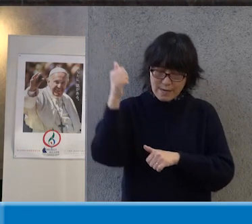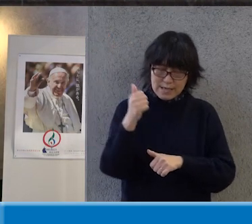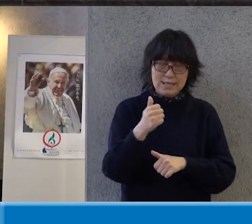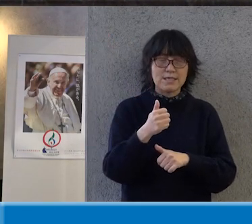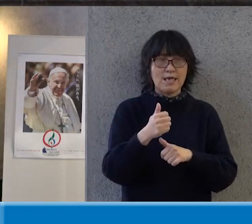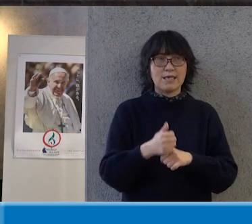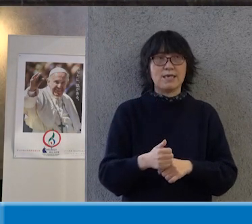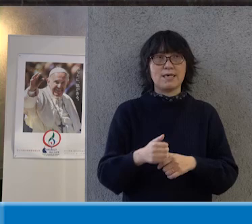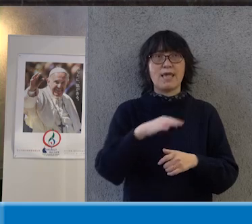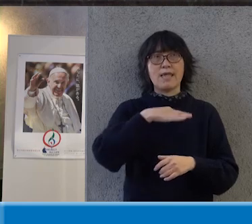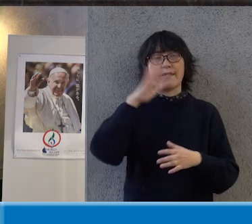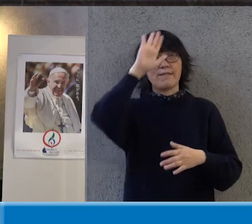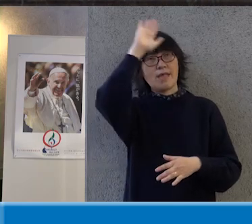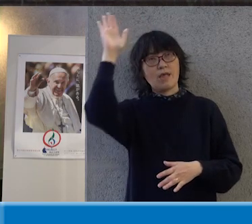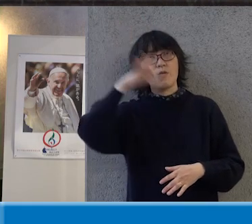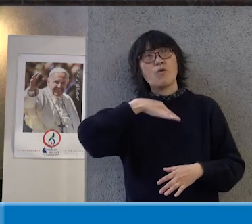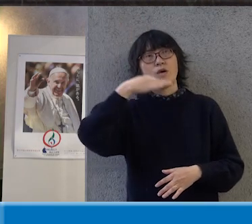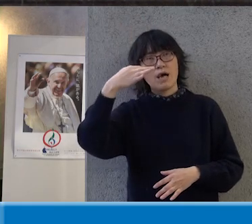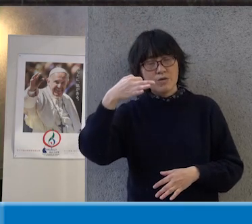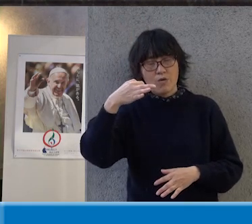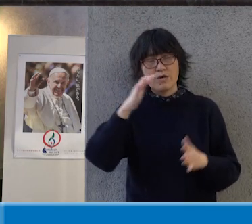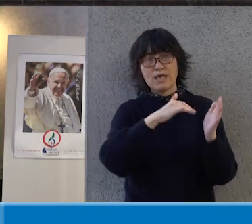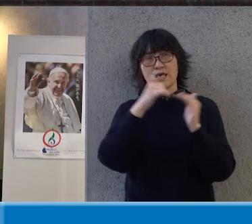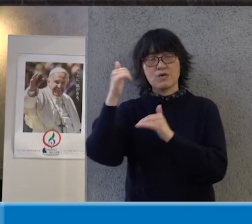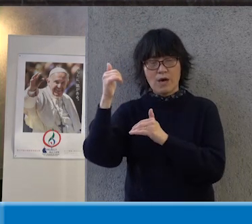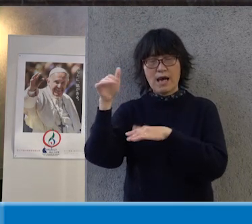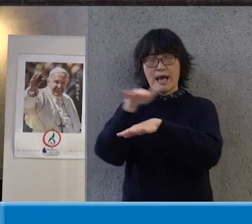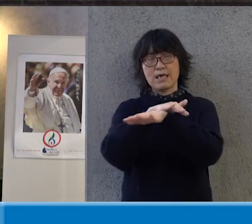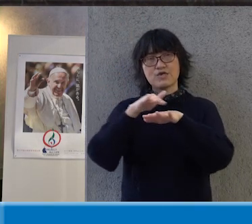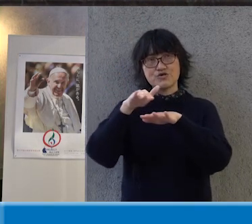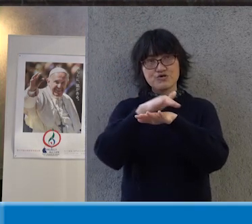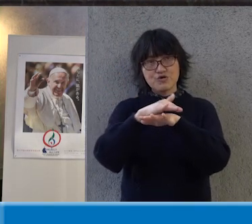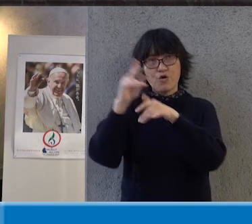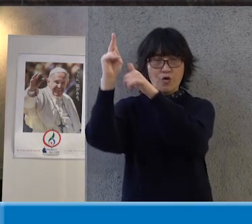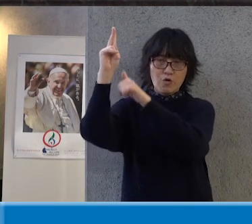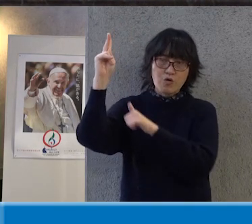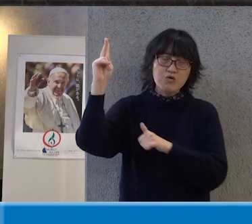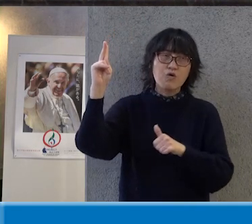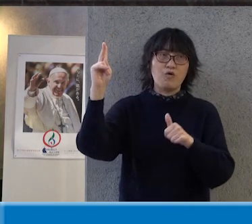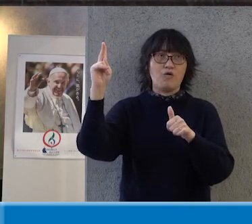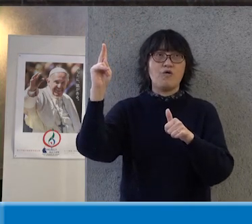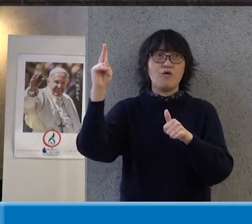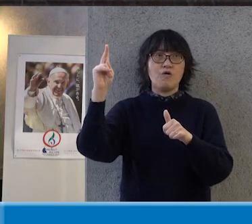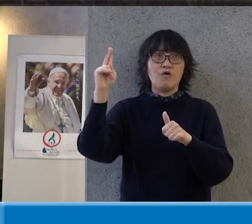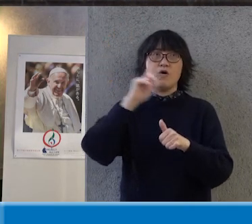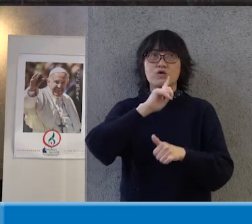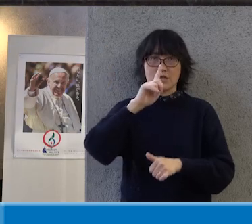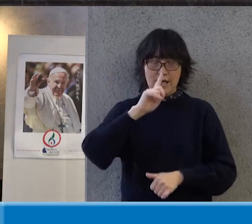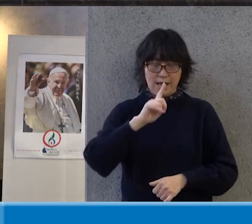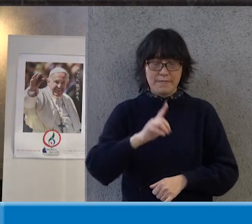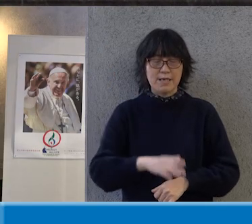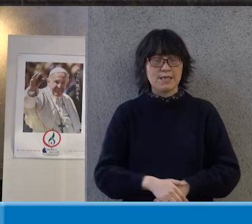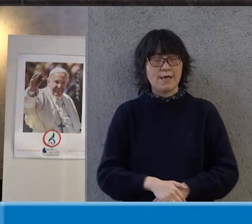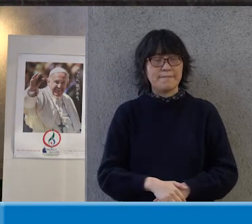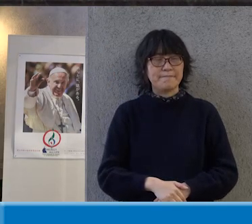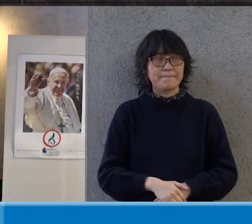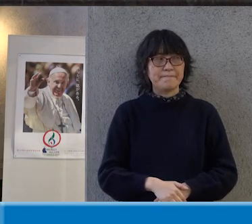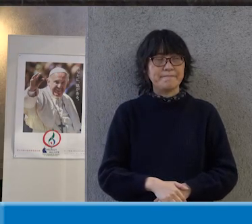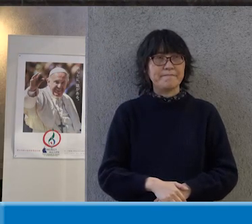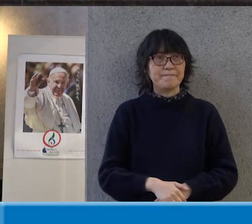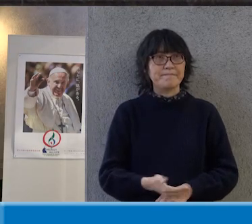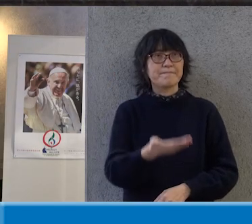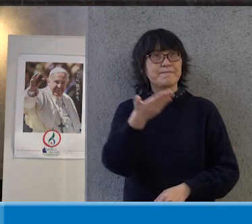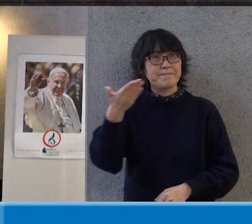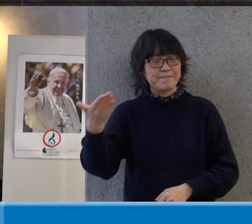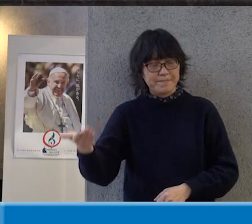れによってイエスがあなたの愛する一人子であることを告げられました。